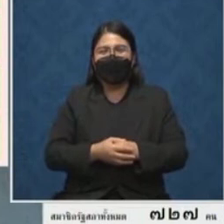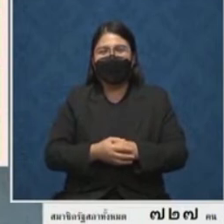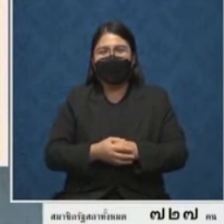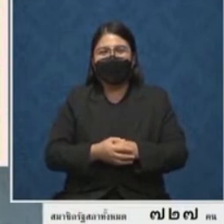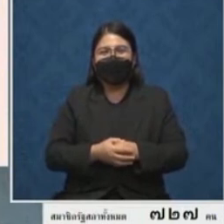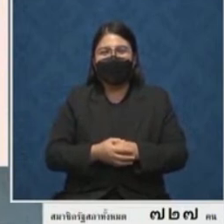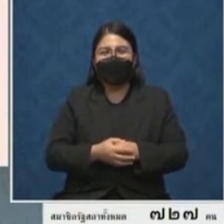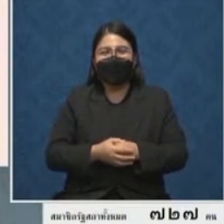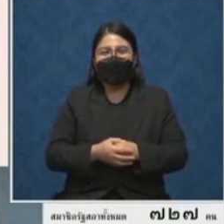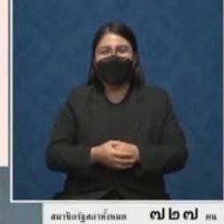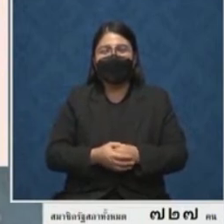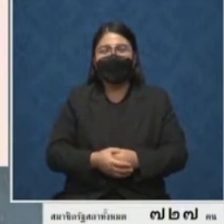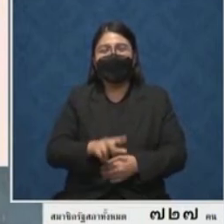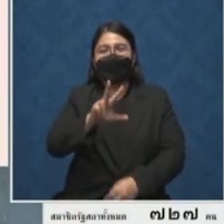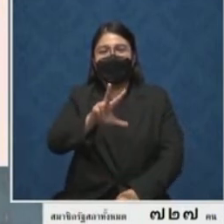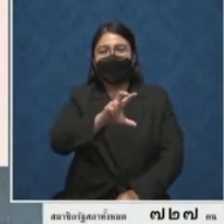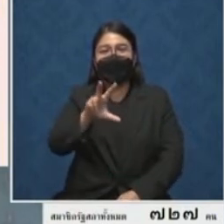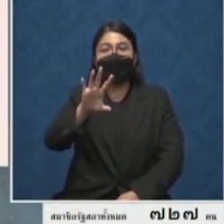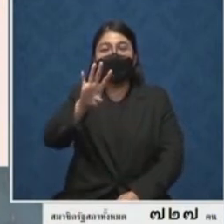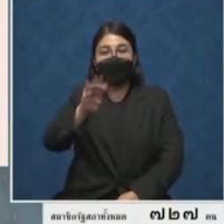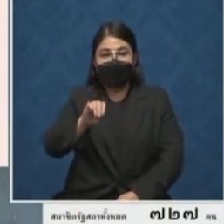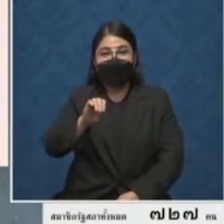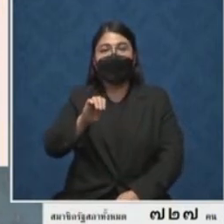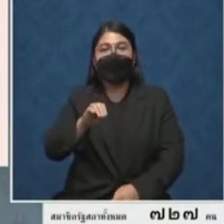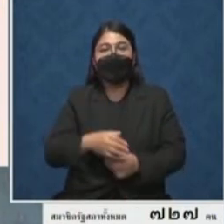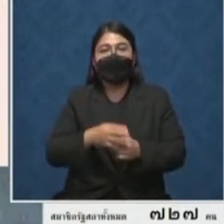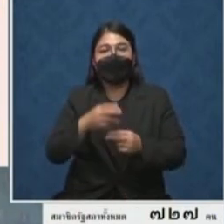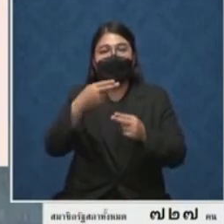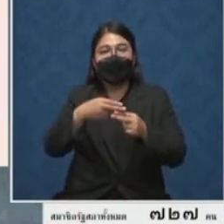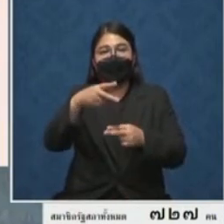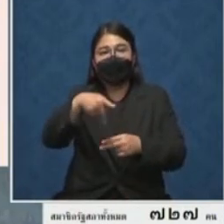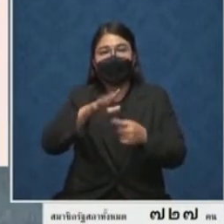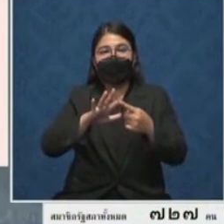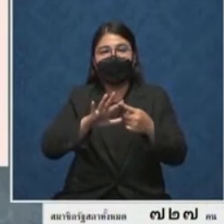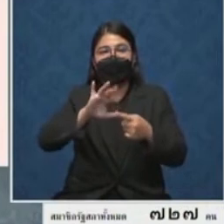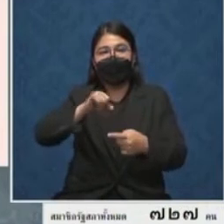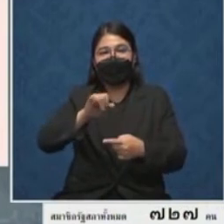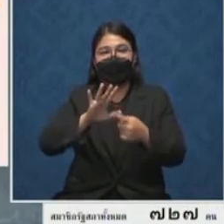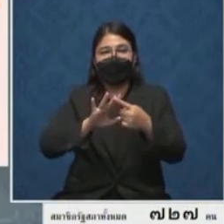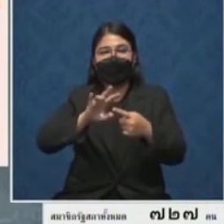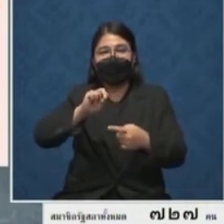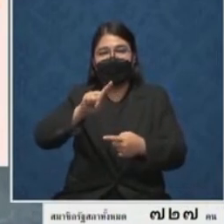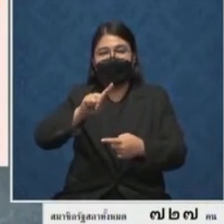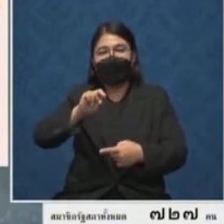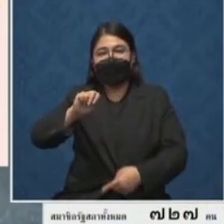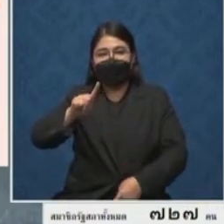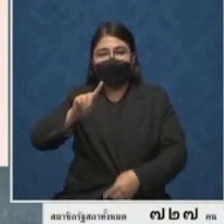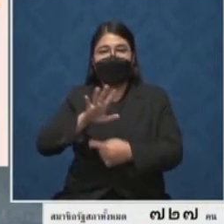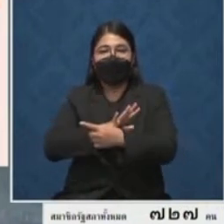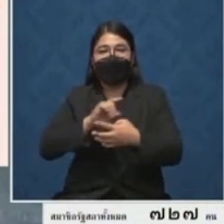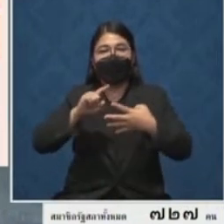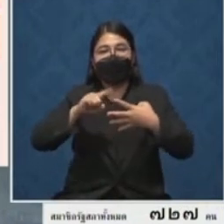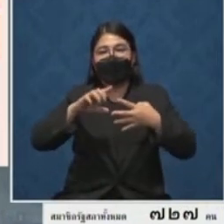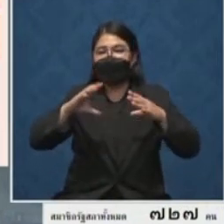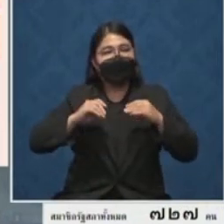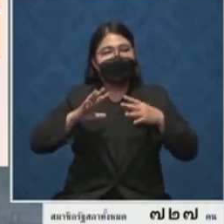340พลเรือเอกพระจุลตามประทีป 1ไม่รับหลักการ2ไม่รับหลักการ3ไม่รับห